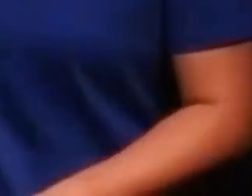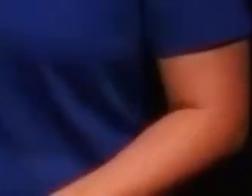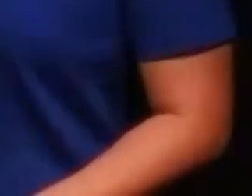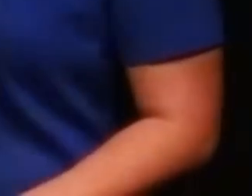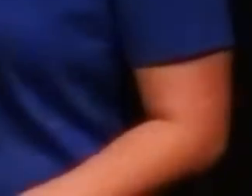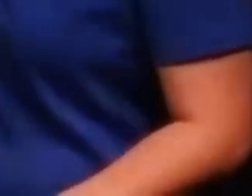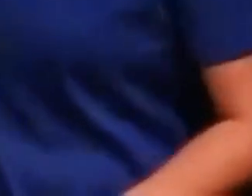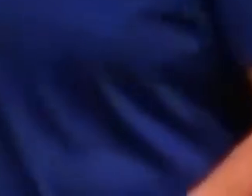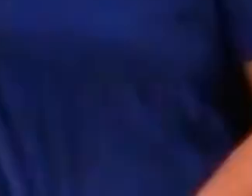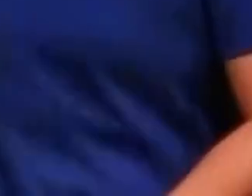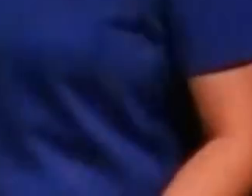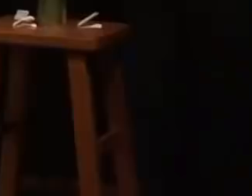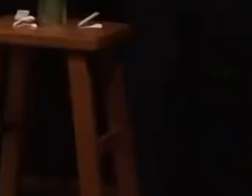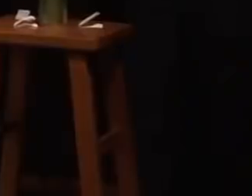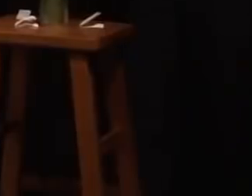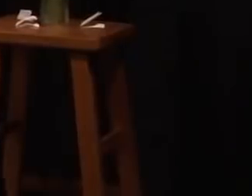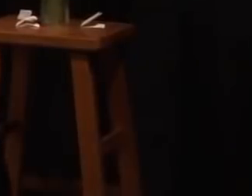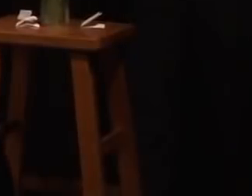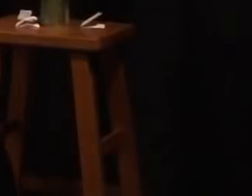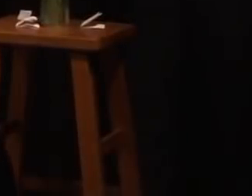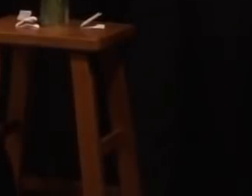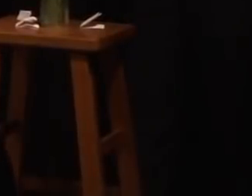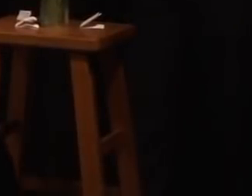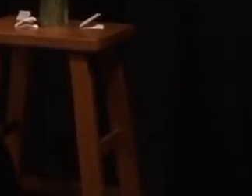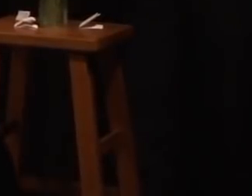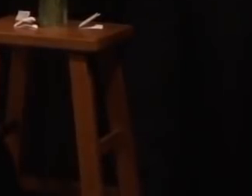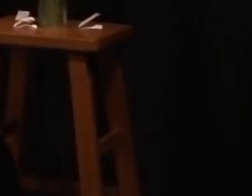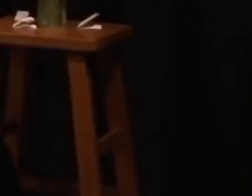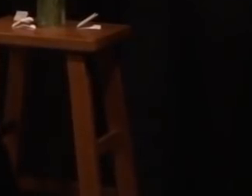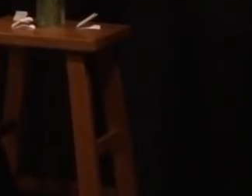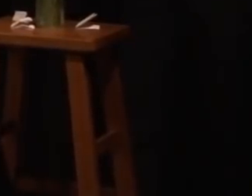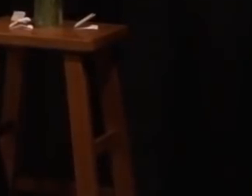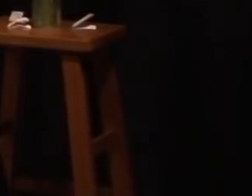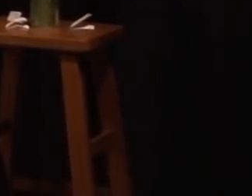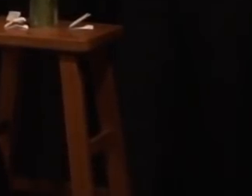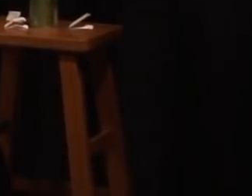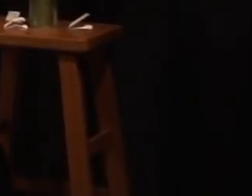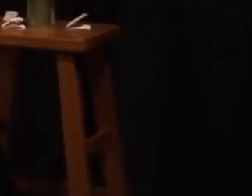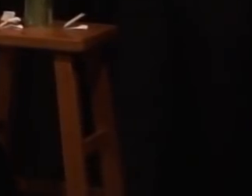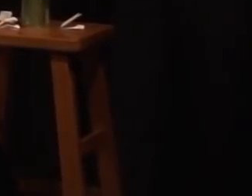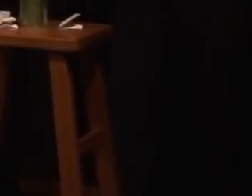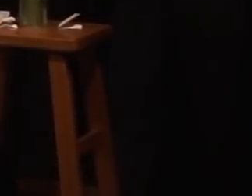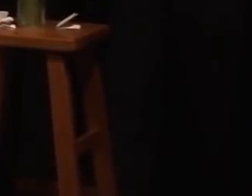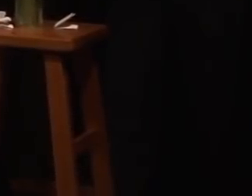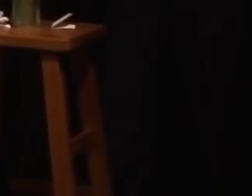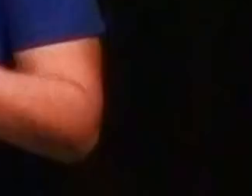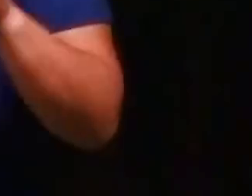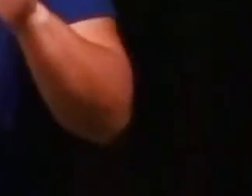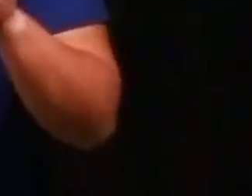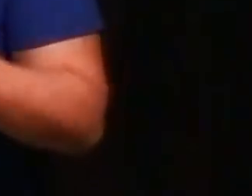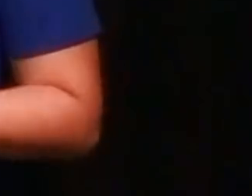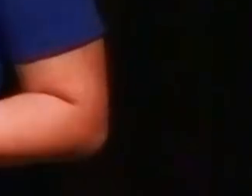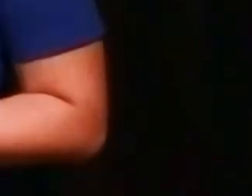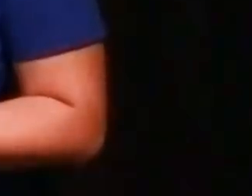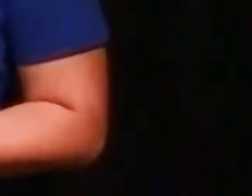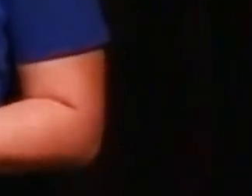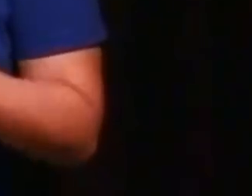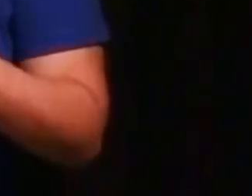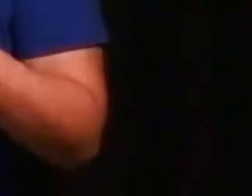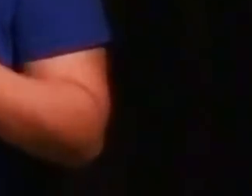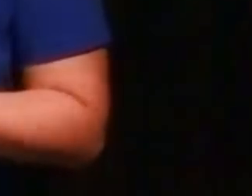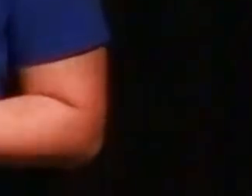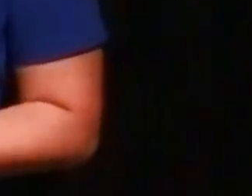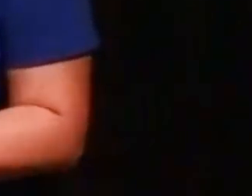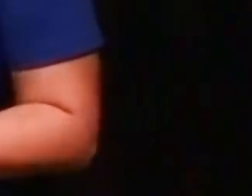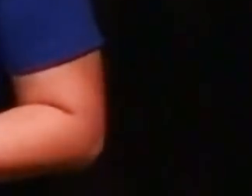姐，小兰姐姐，头发插到我了。 好，接下来呢，交叉结辩结束之后呢，